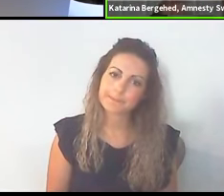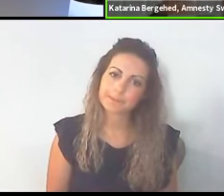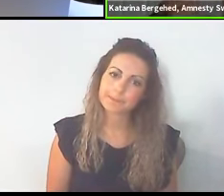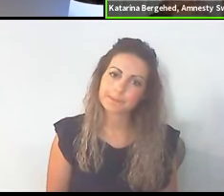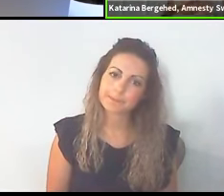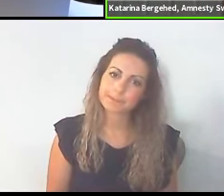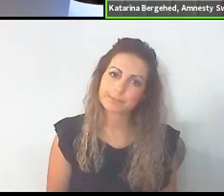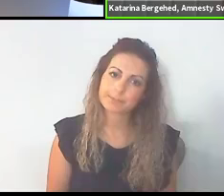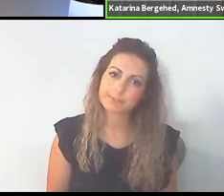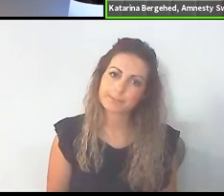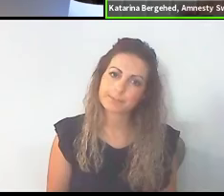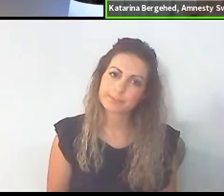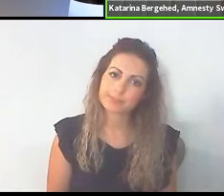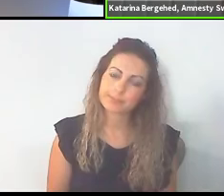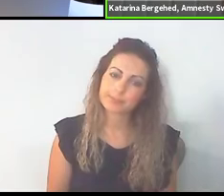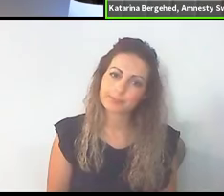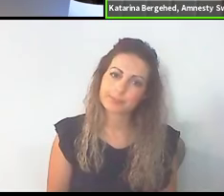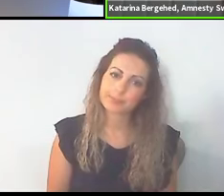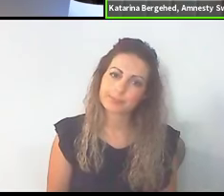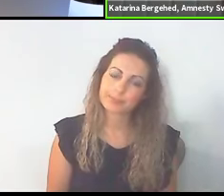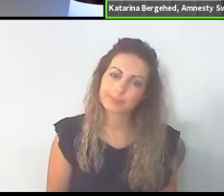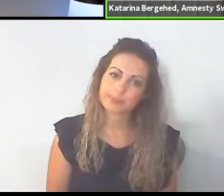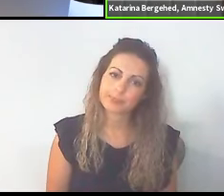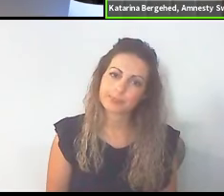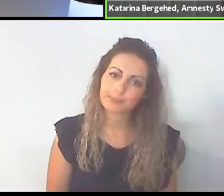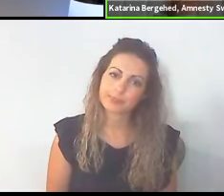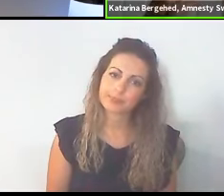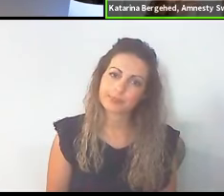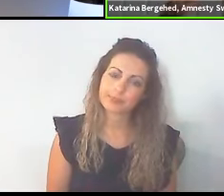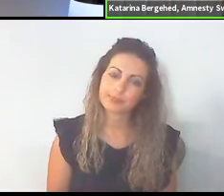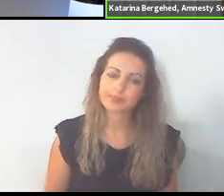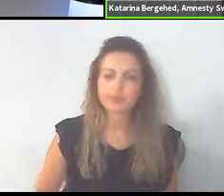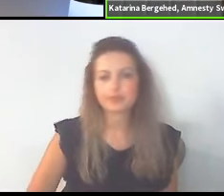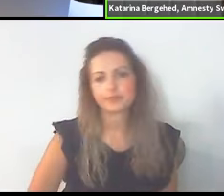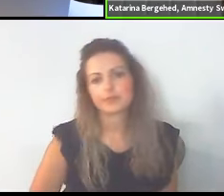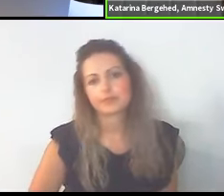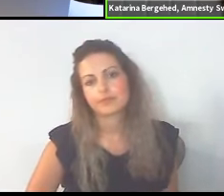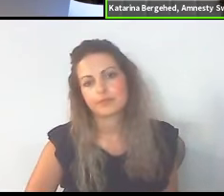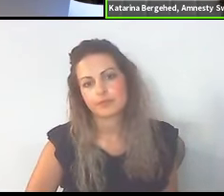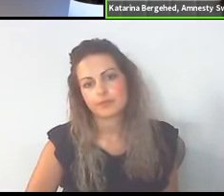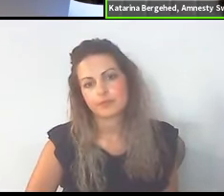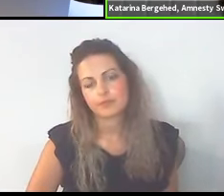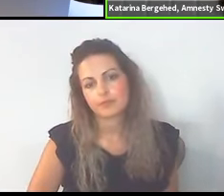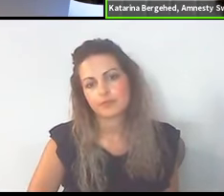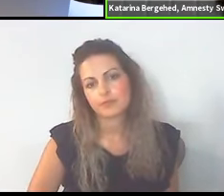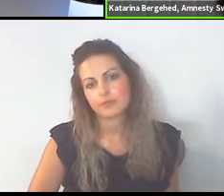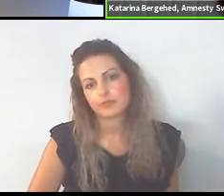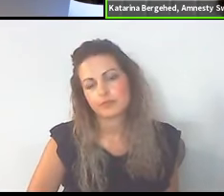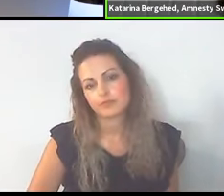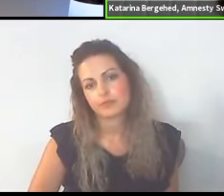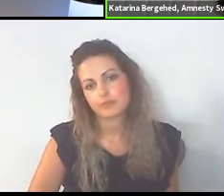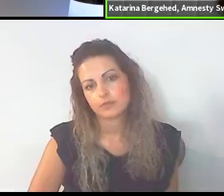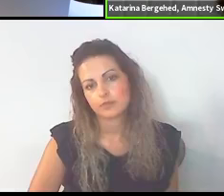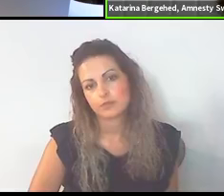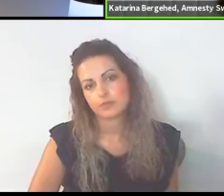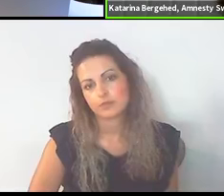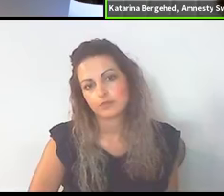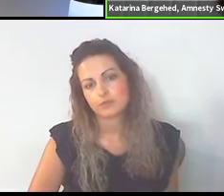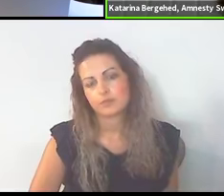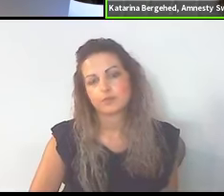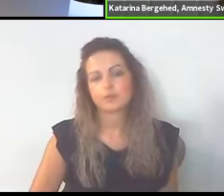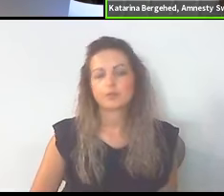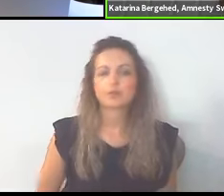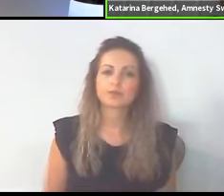needed to ensure justice in women's life and rape survivors'